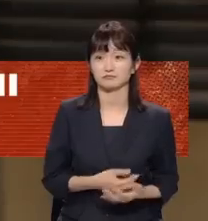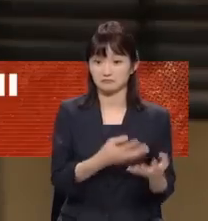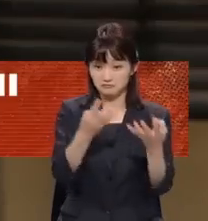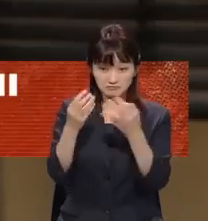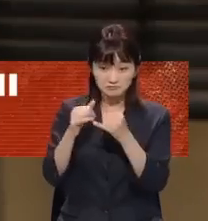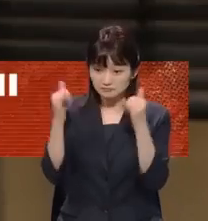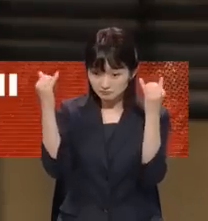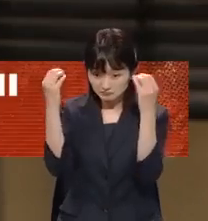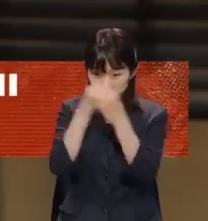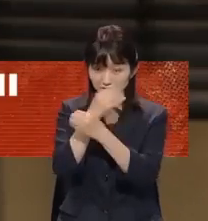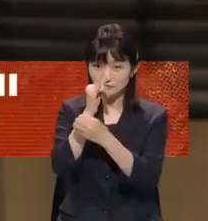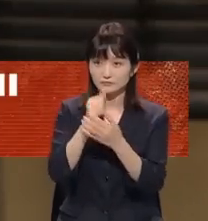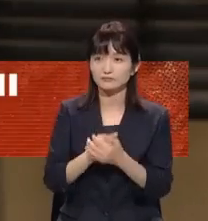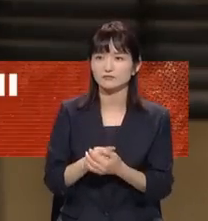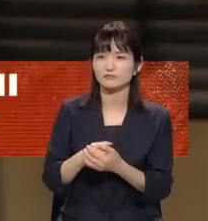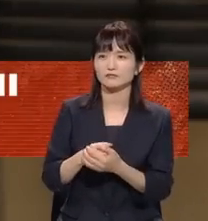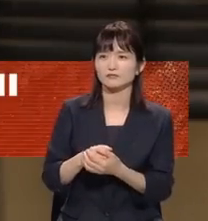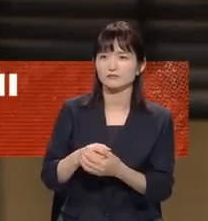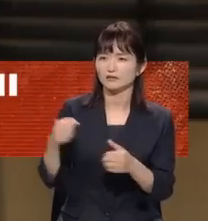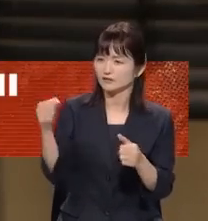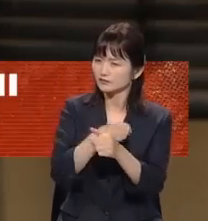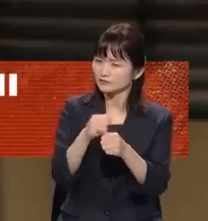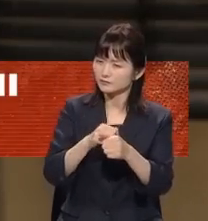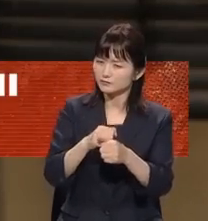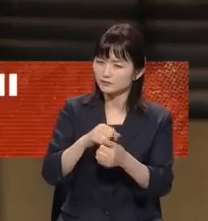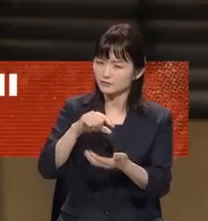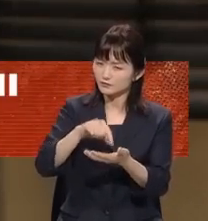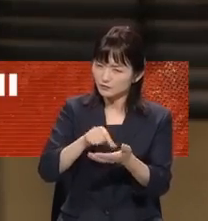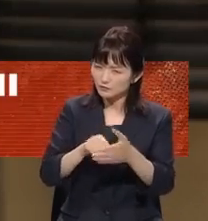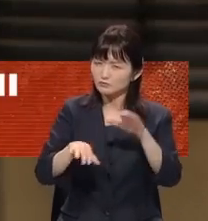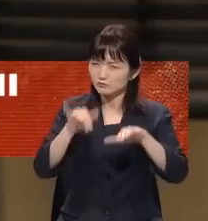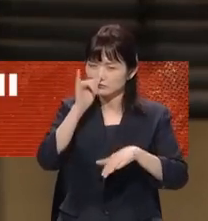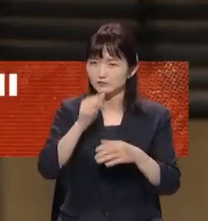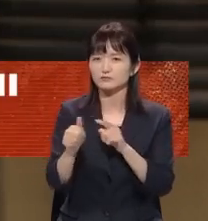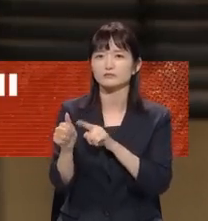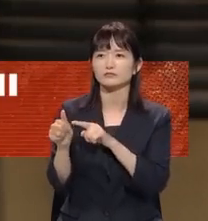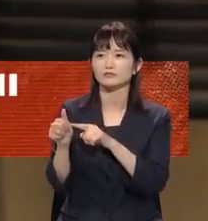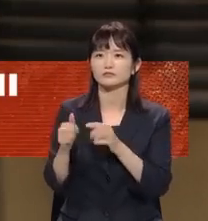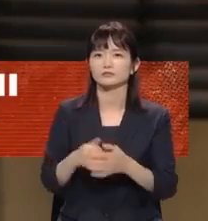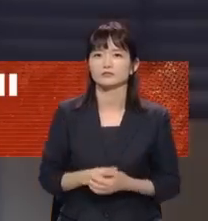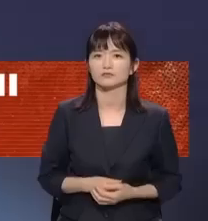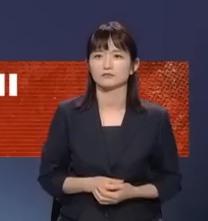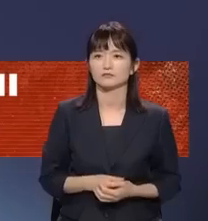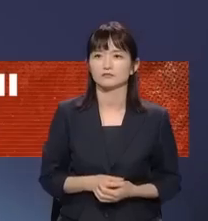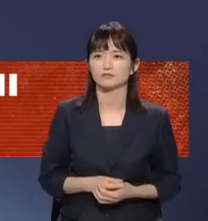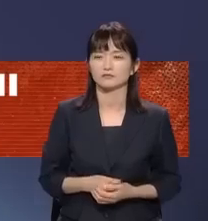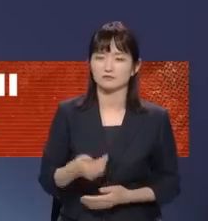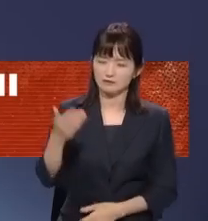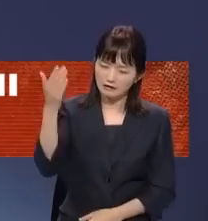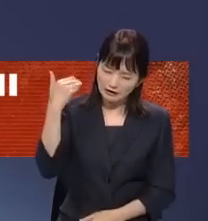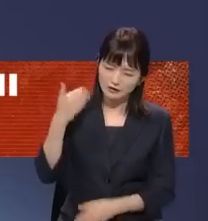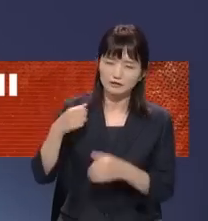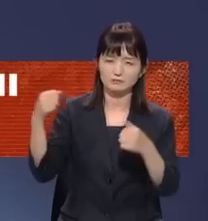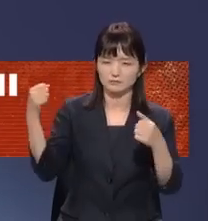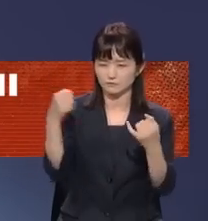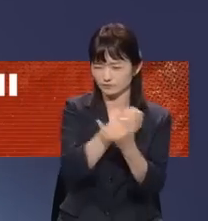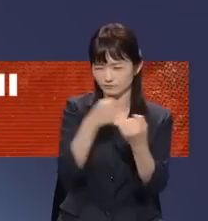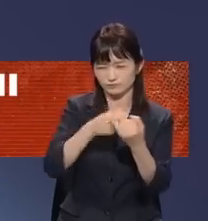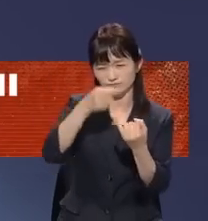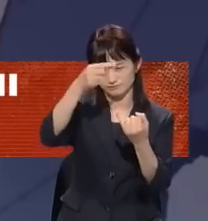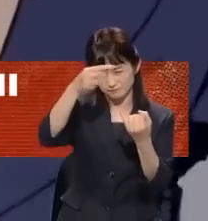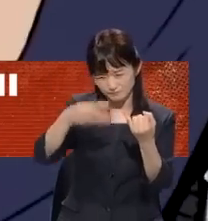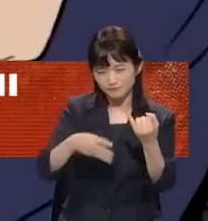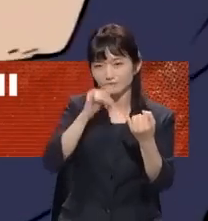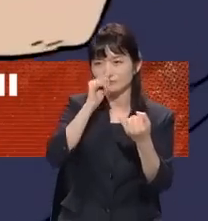오해하실 수도 있지만 폭행의 정도나 강도의 차이도 분명 있었을 것이고요이 남성 같은 경우는 좀 전에 말씀드렸던 것처럼 그 전에 폭행 전과도 여러 차례 있었고